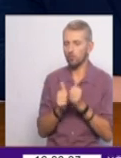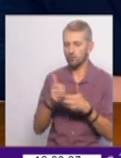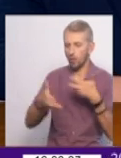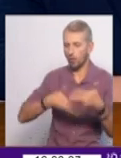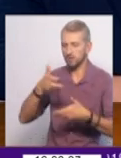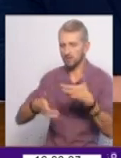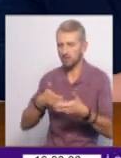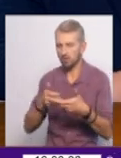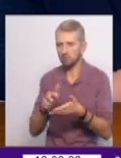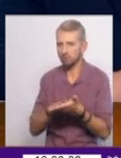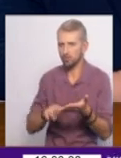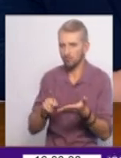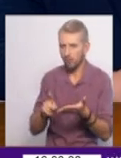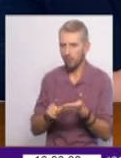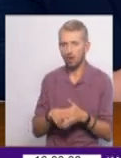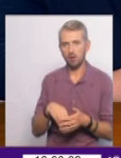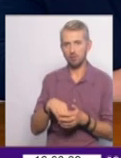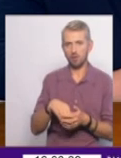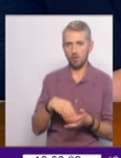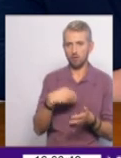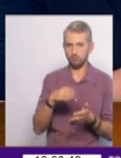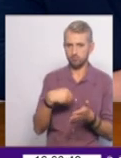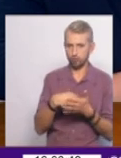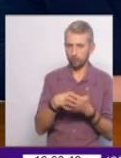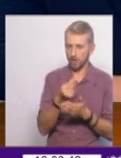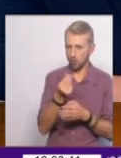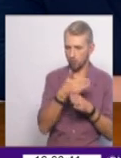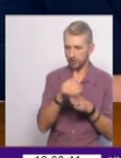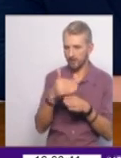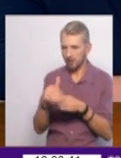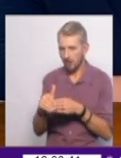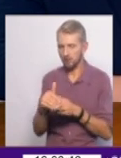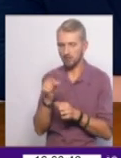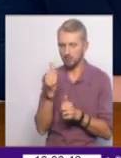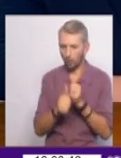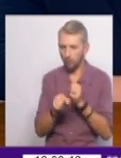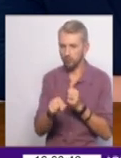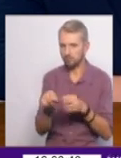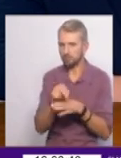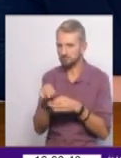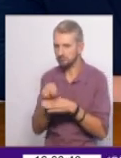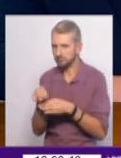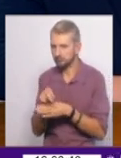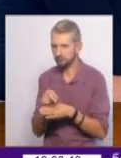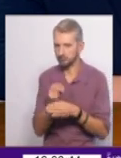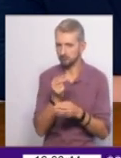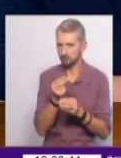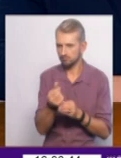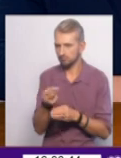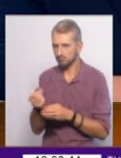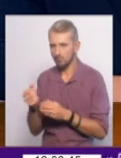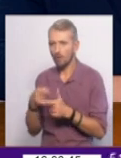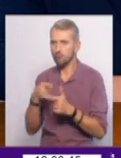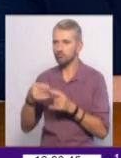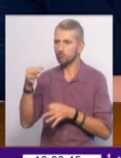розриттів? Все ж таки виділяти бюджетні кошти, намагатися індивідуально по кожному з цих розриттів закрити цю ситуацію, чи судитися